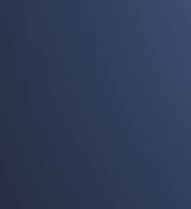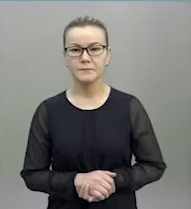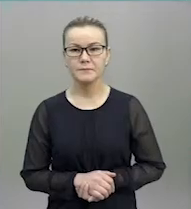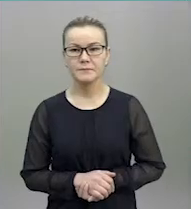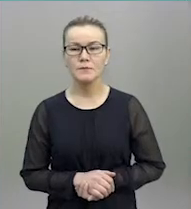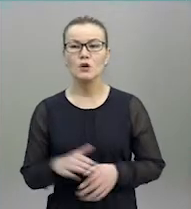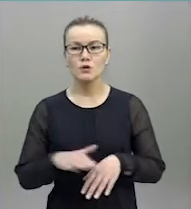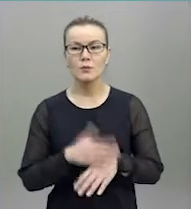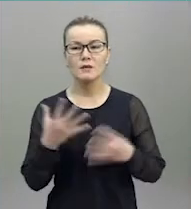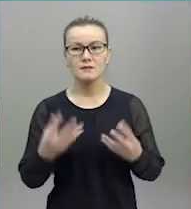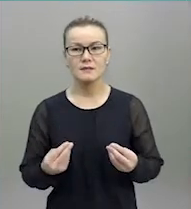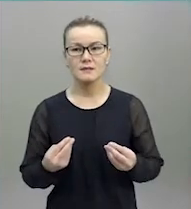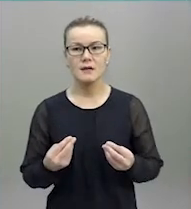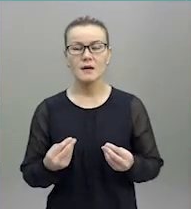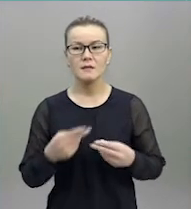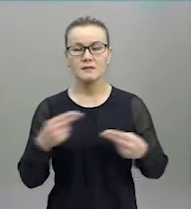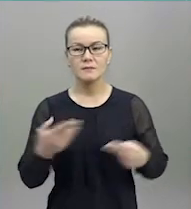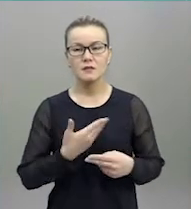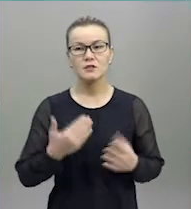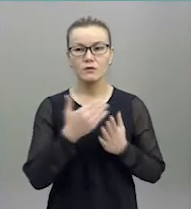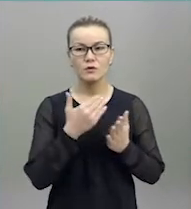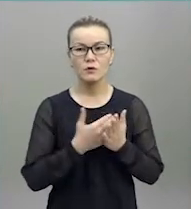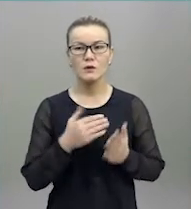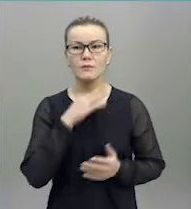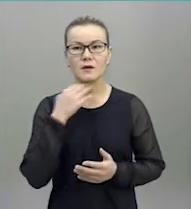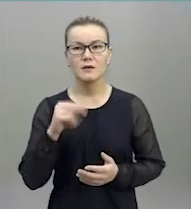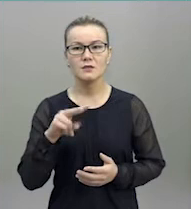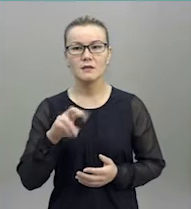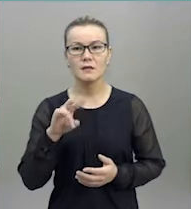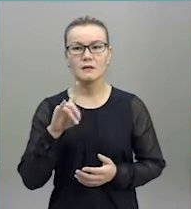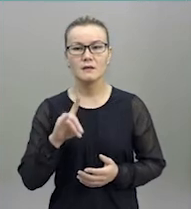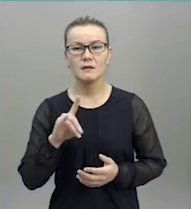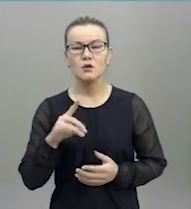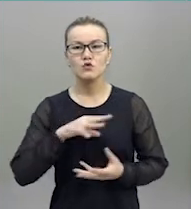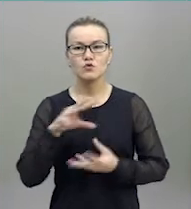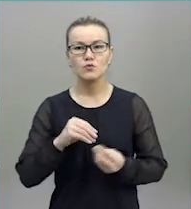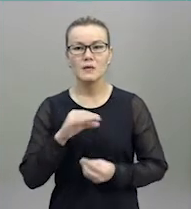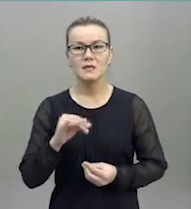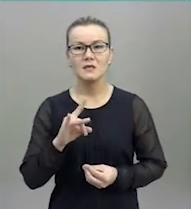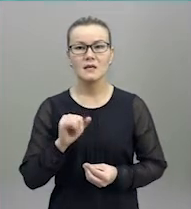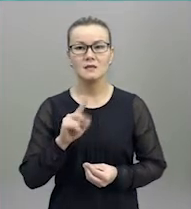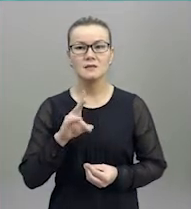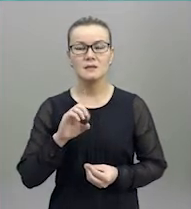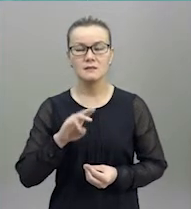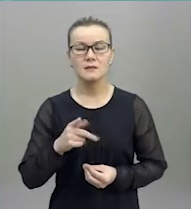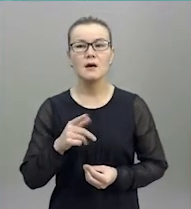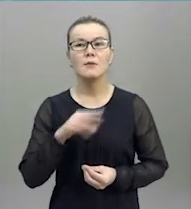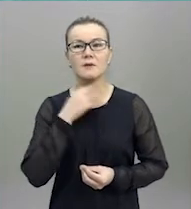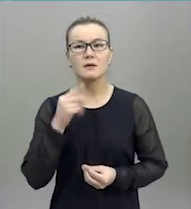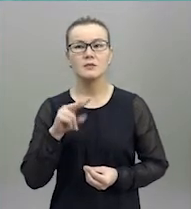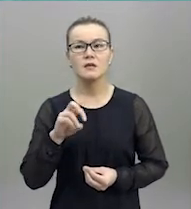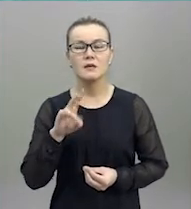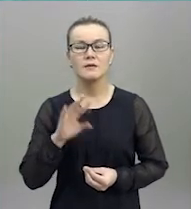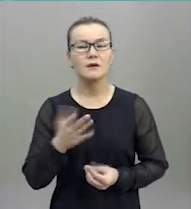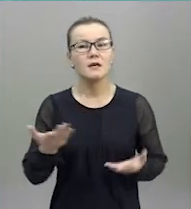добрый день а тема нашего урока многочлены сумма и разность многочленов какие целью